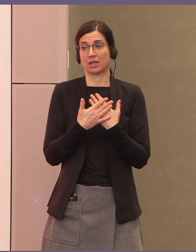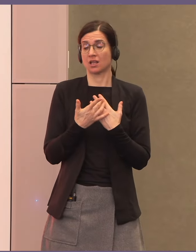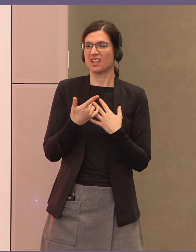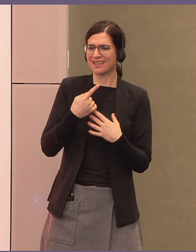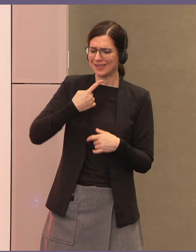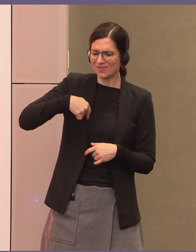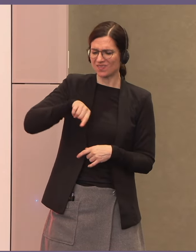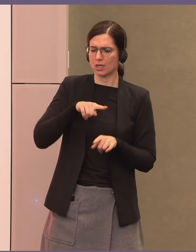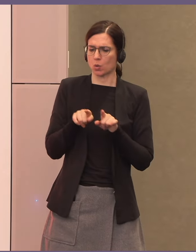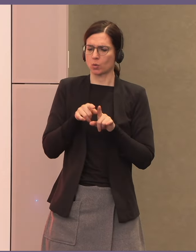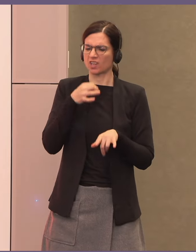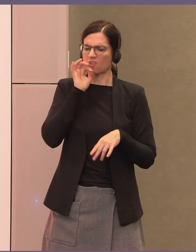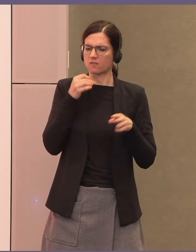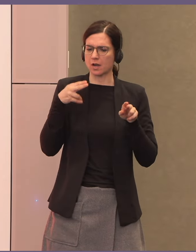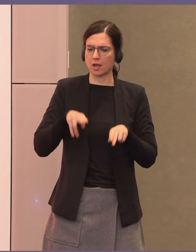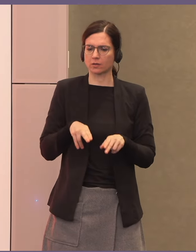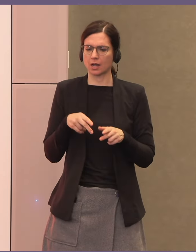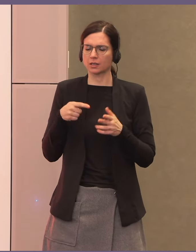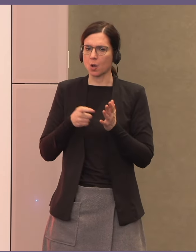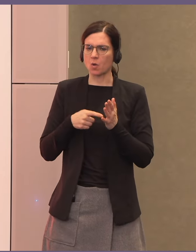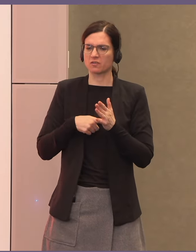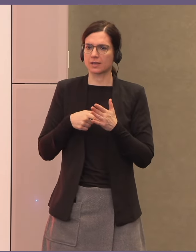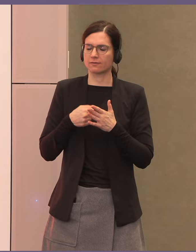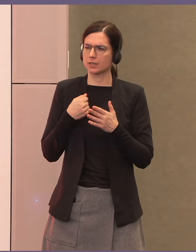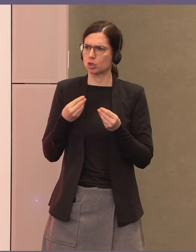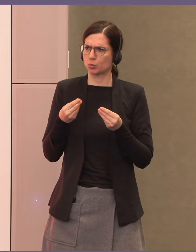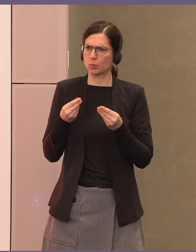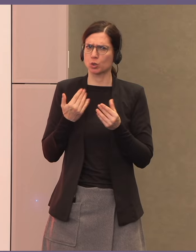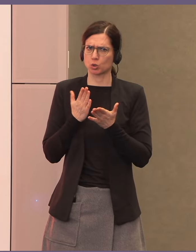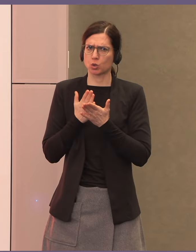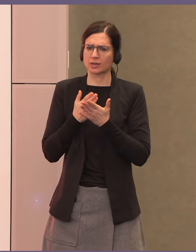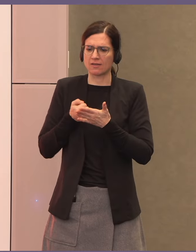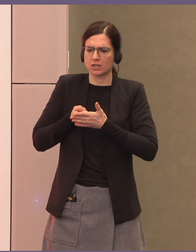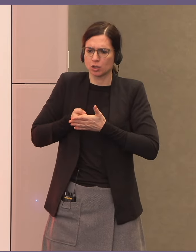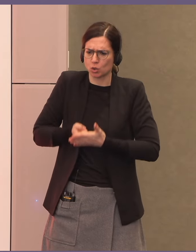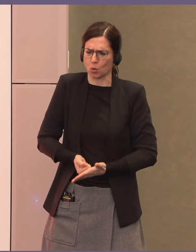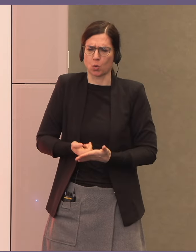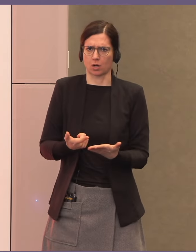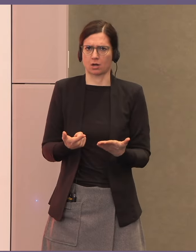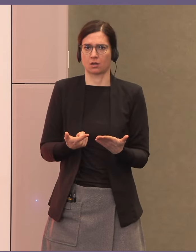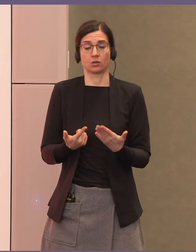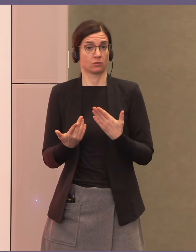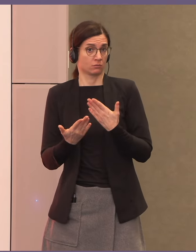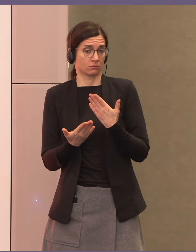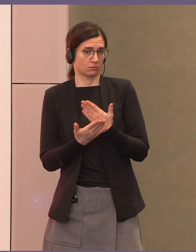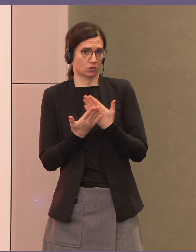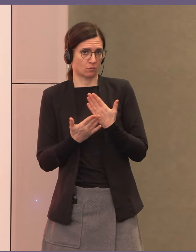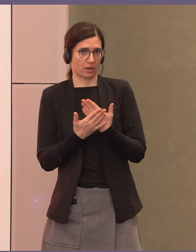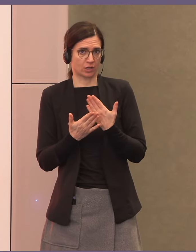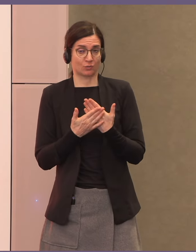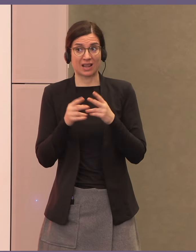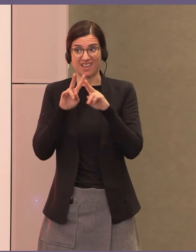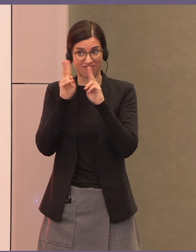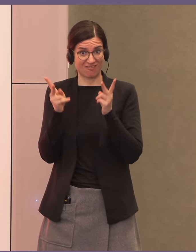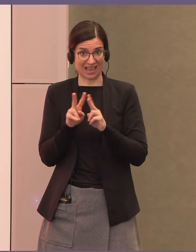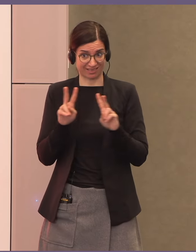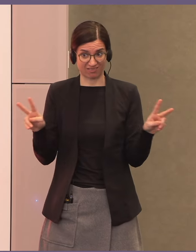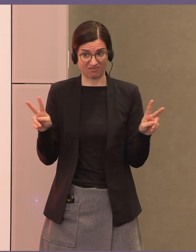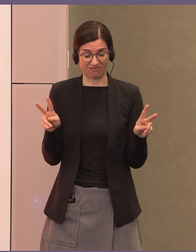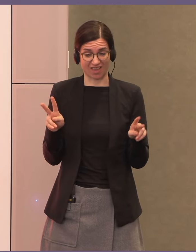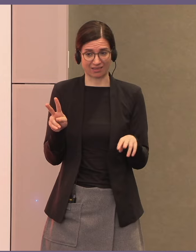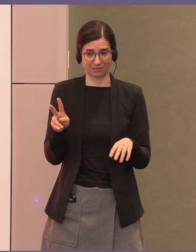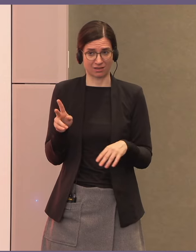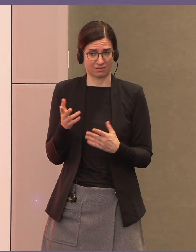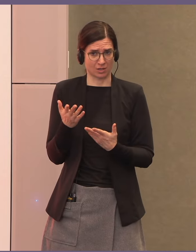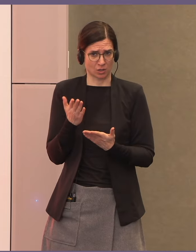Frauenrechte noch mehr unter Druck kommen, welchen engen Zusammenhang es gibt. Also das eine ist, wir haben leider weltweit, die EF hat darauf